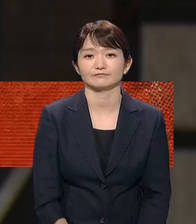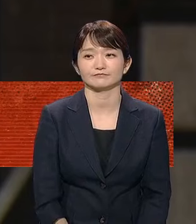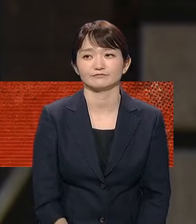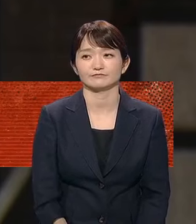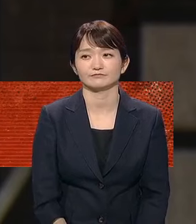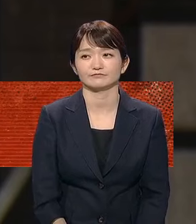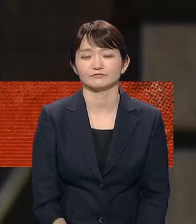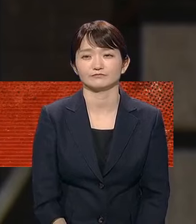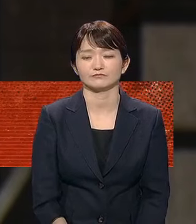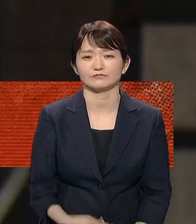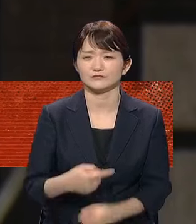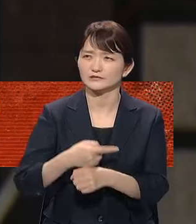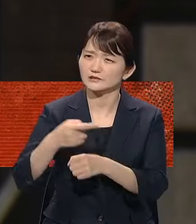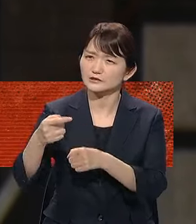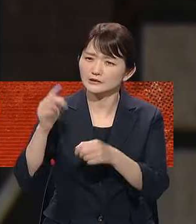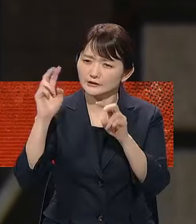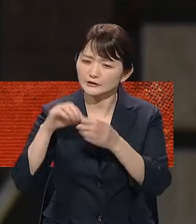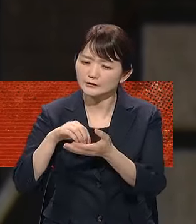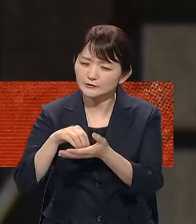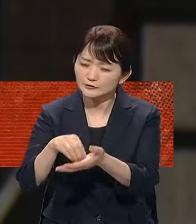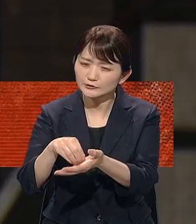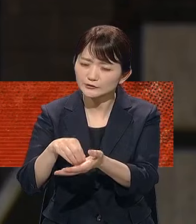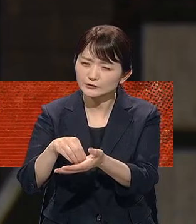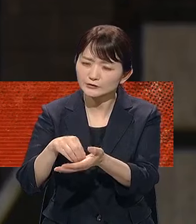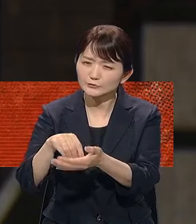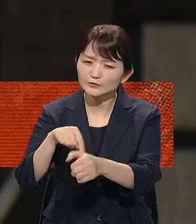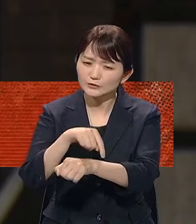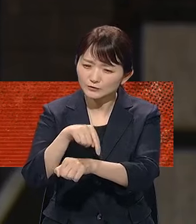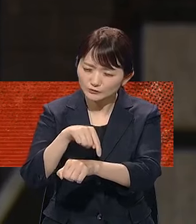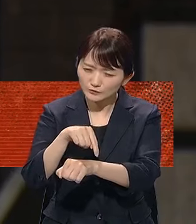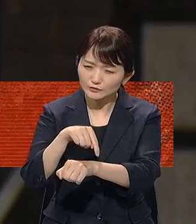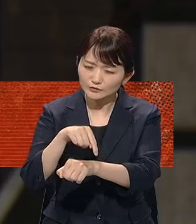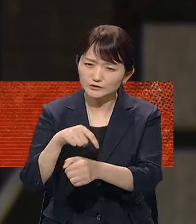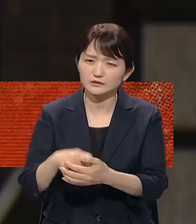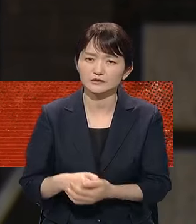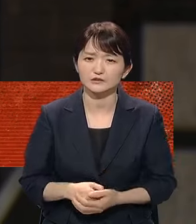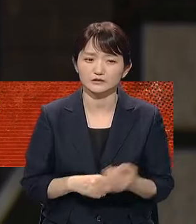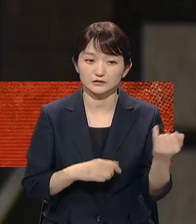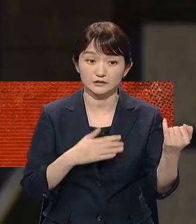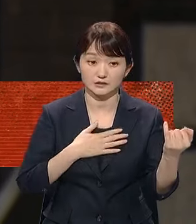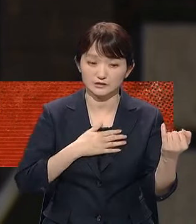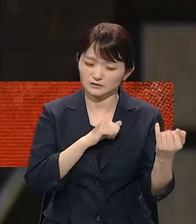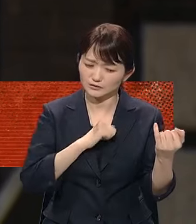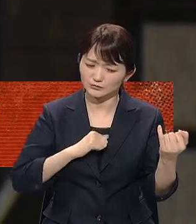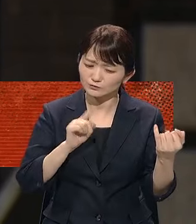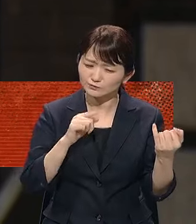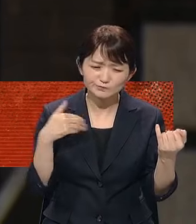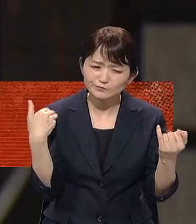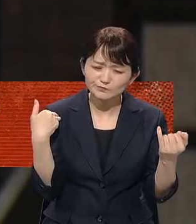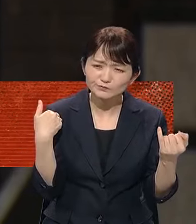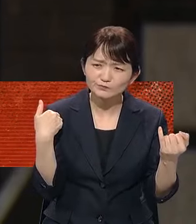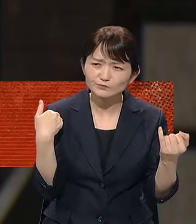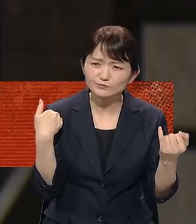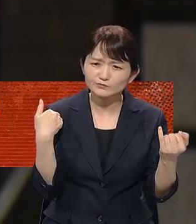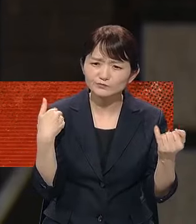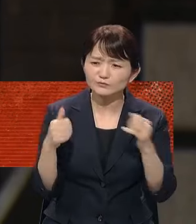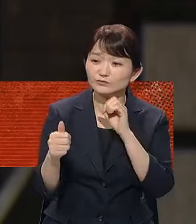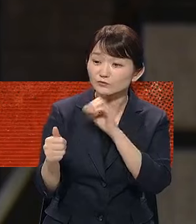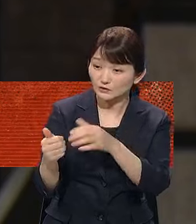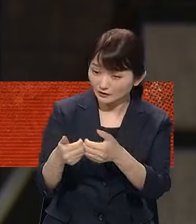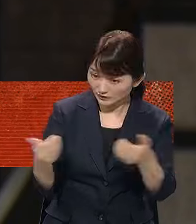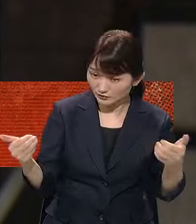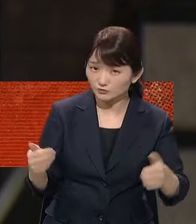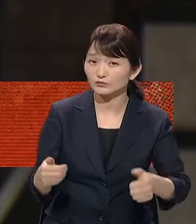앞으로 적어도 1년 이상 걸릴 텐데 내가 참을 수 있을는지 모르겠다라고 본인이 만약에 생각을 하시면 그렇게 얘기를 하고 헤어 지시는 것도